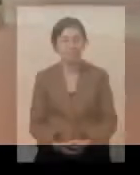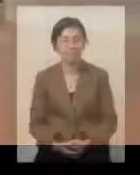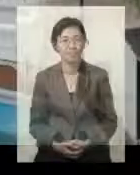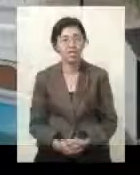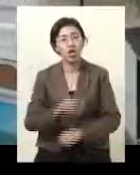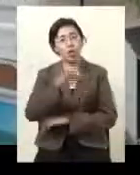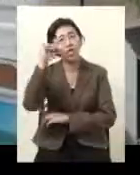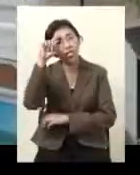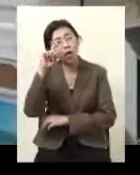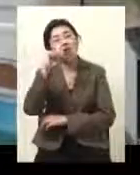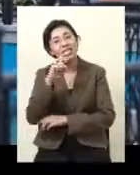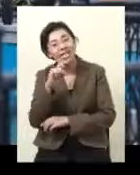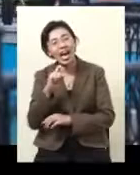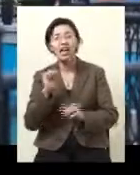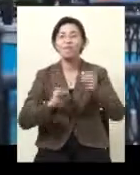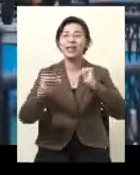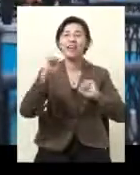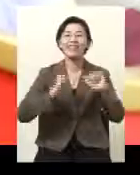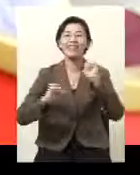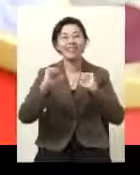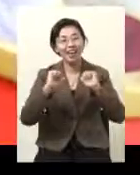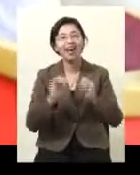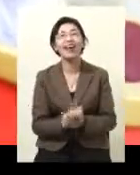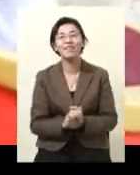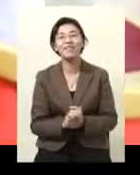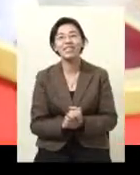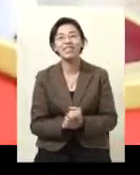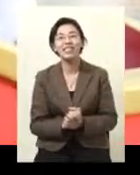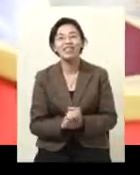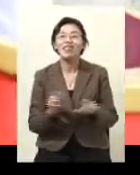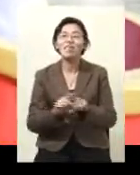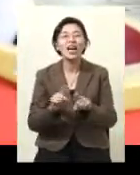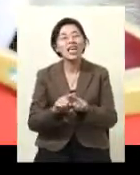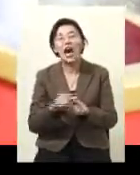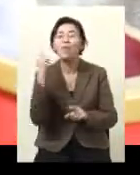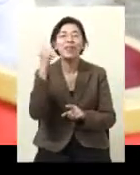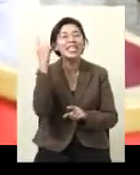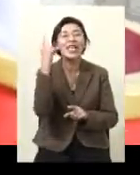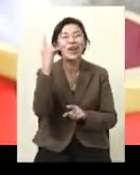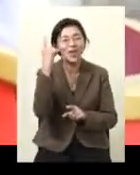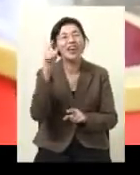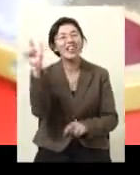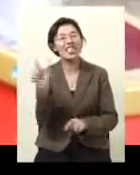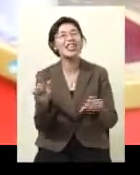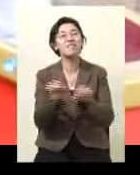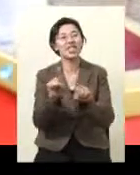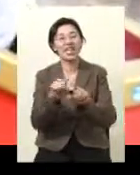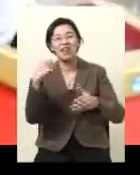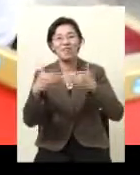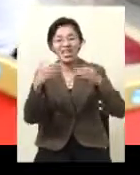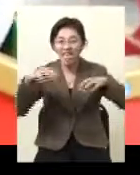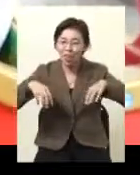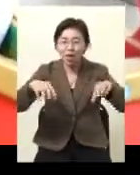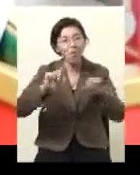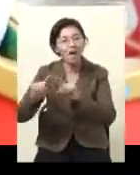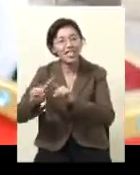ี้ช่วงวันเสาร์อาทิตย์ก็จะมีการแสดงคล้ายๆกับไปเดินถนนที่อิตาลี ครับผม มีกิจกรรม จะ